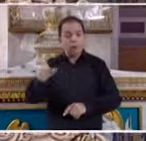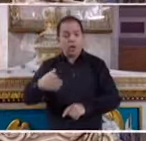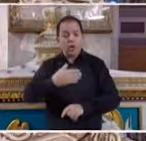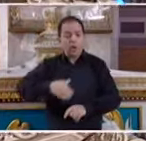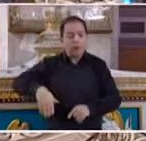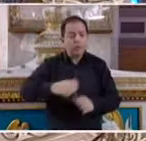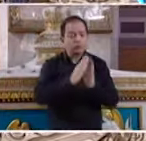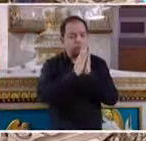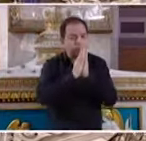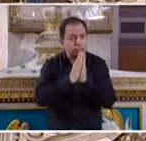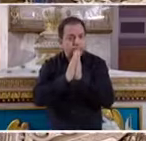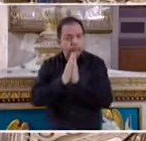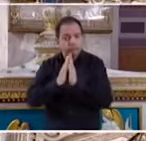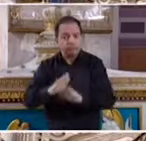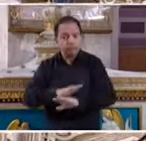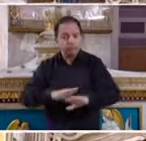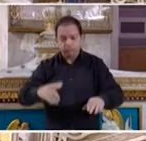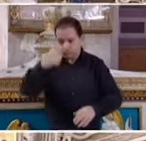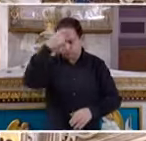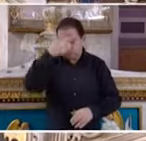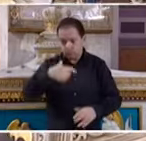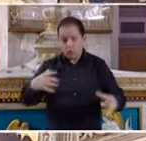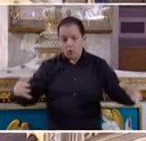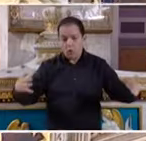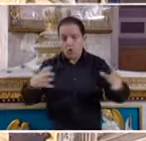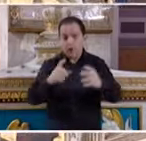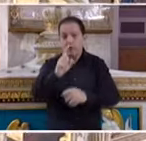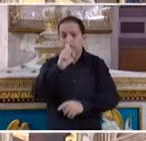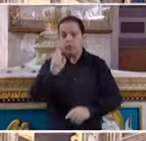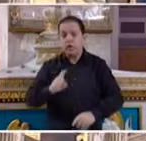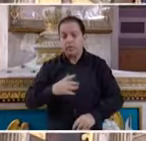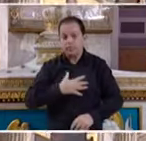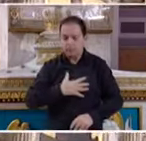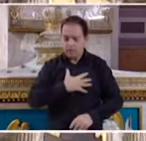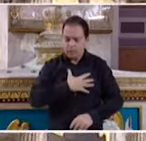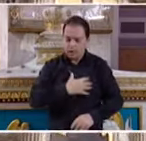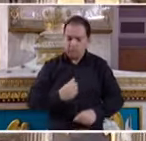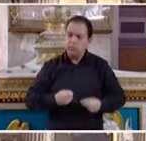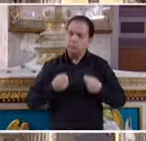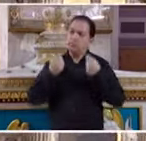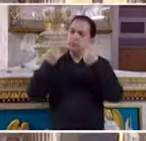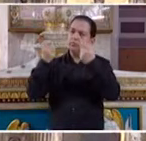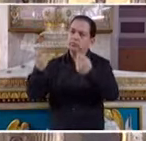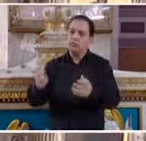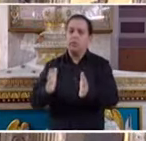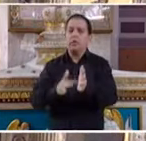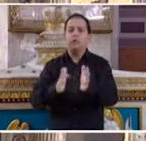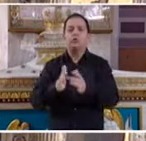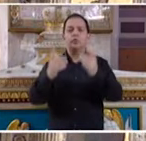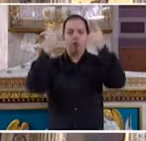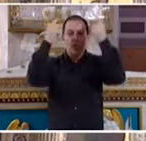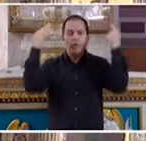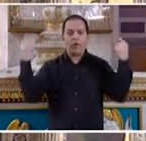μνημονεύσαντες, εαυτούς και ανήλους και πάσαν την ζωήν ημών,